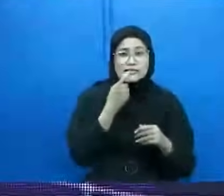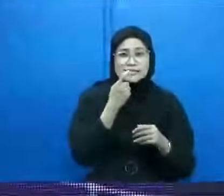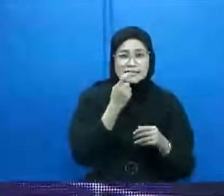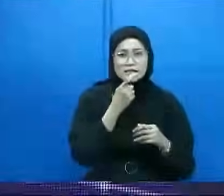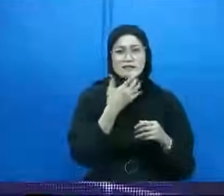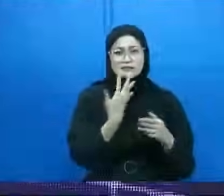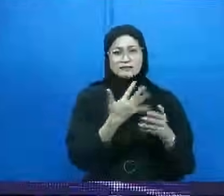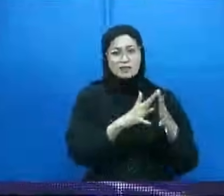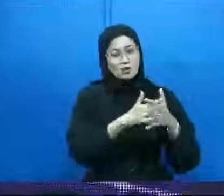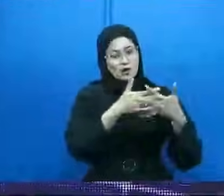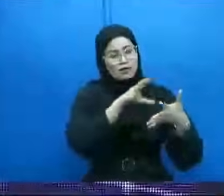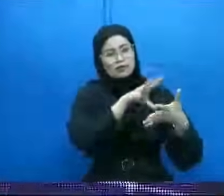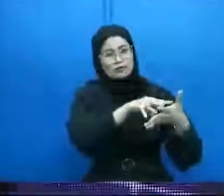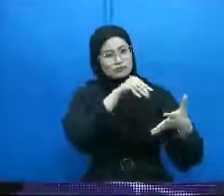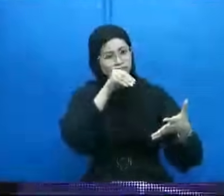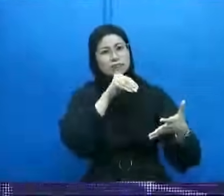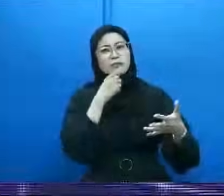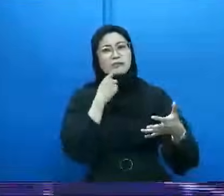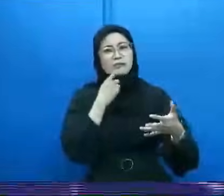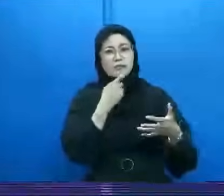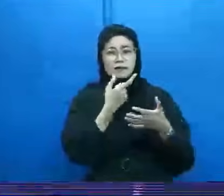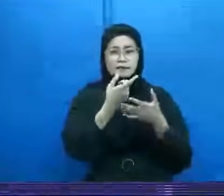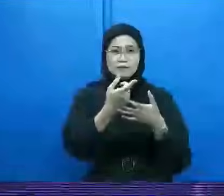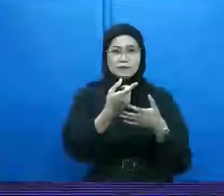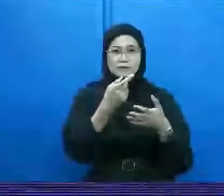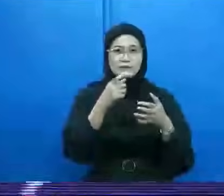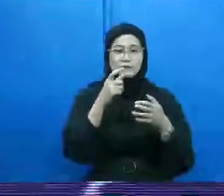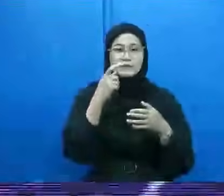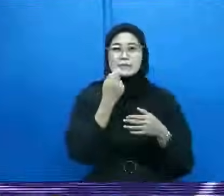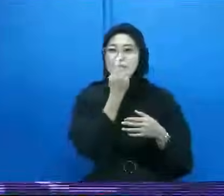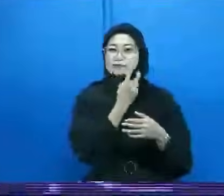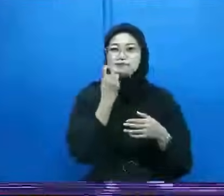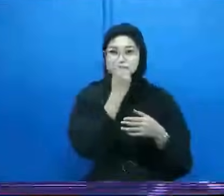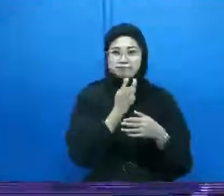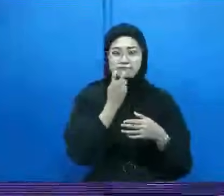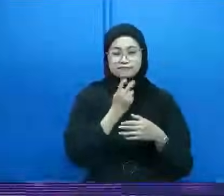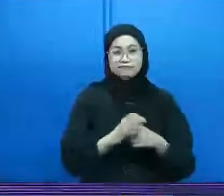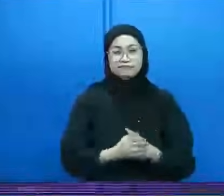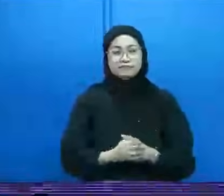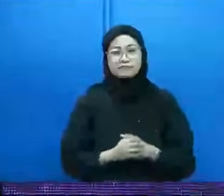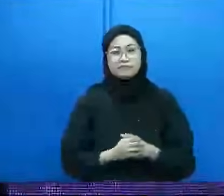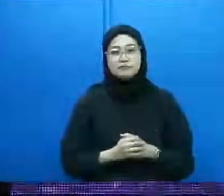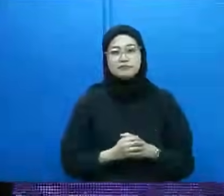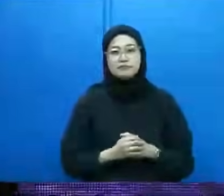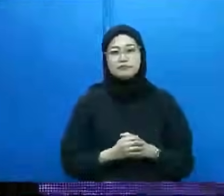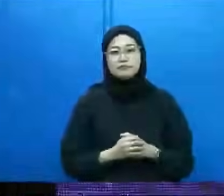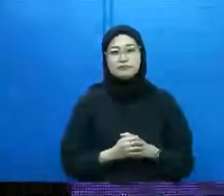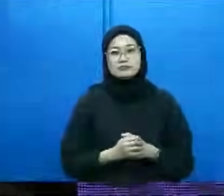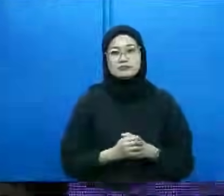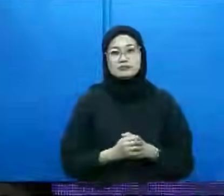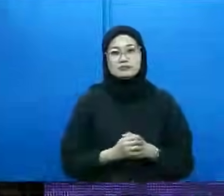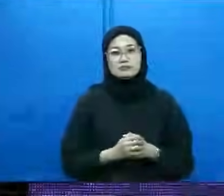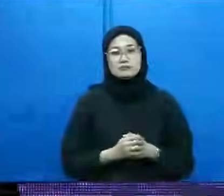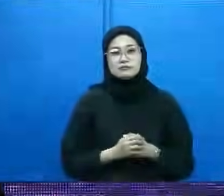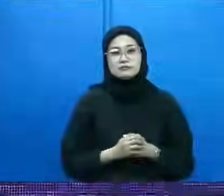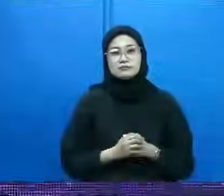inginkan. Jadi kalau momentum ini cuma sekedar datang, menikmati acara, lantas pulang, lalu apa bedanya dengan yang kumpul-kumpul di